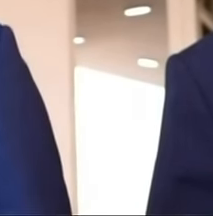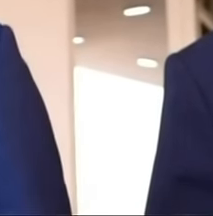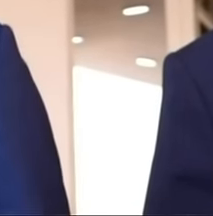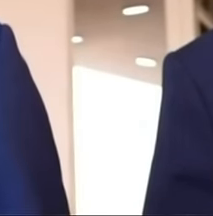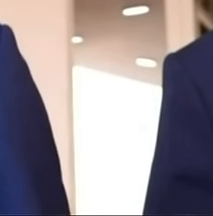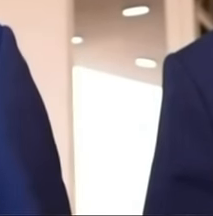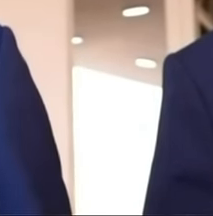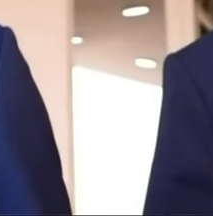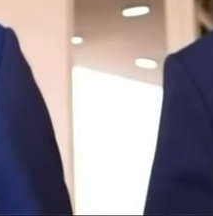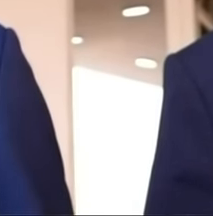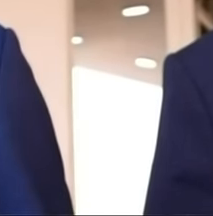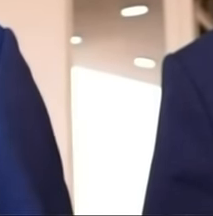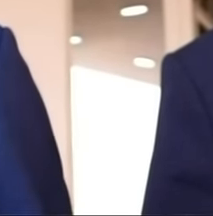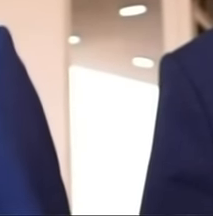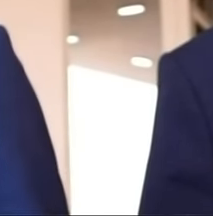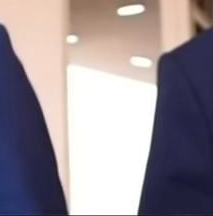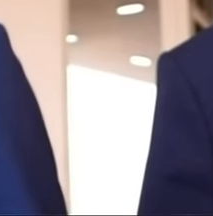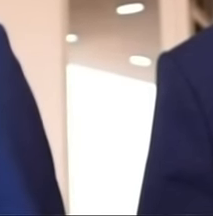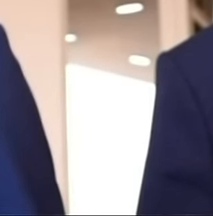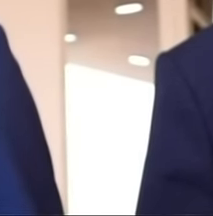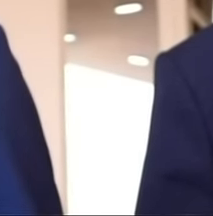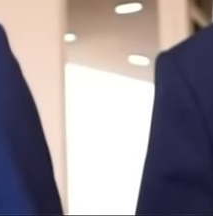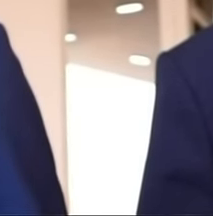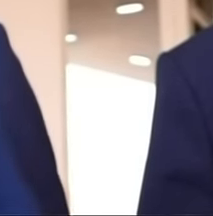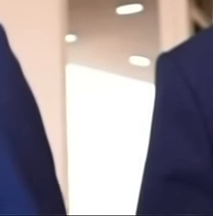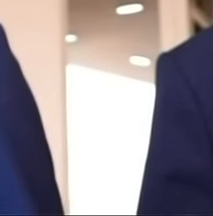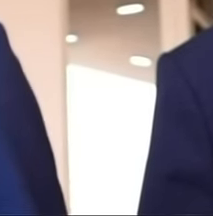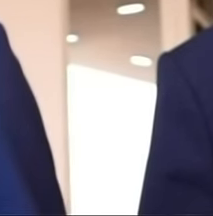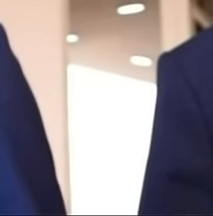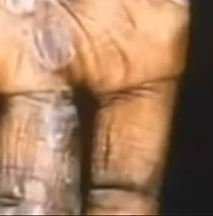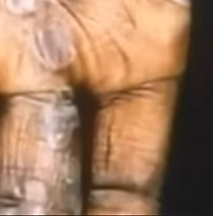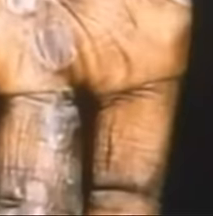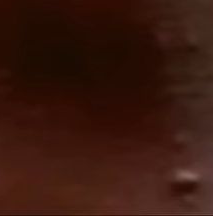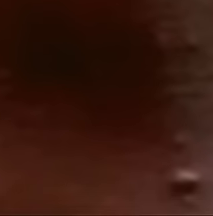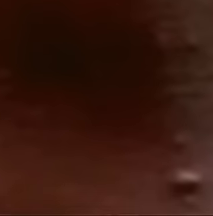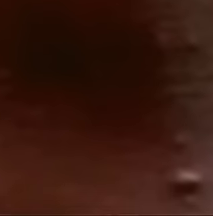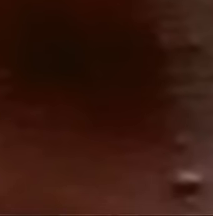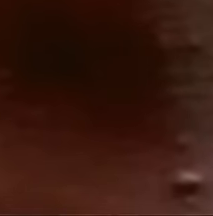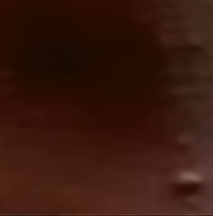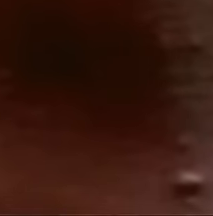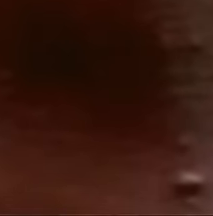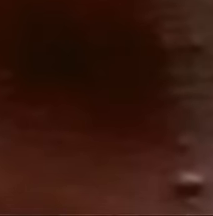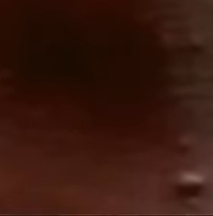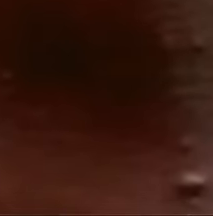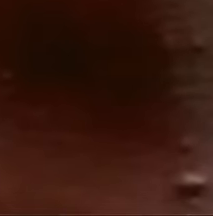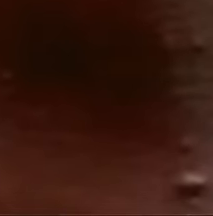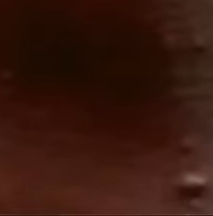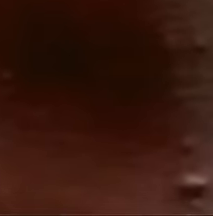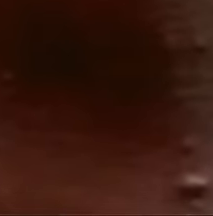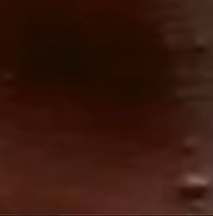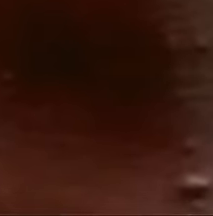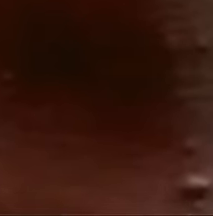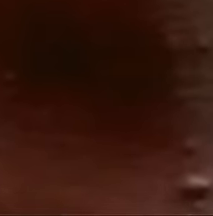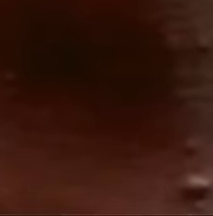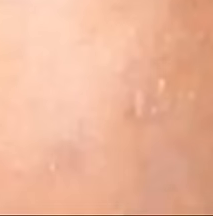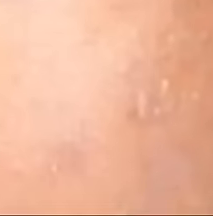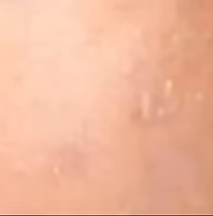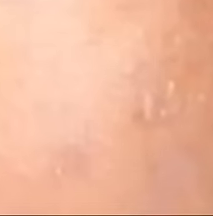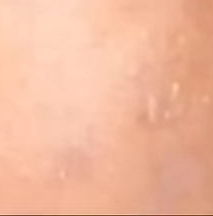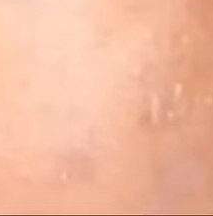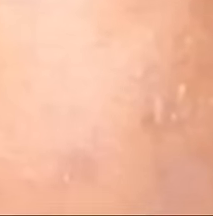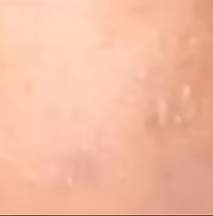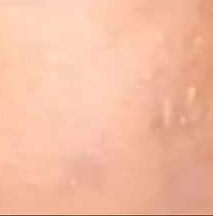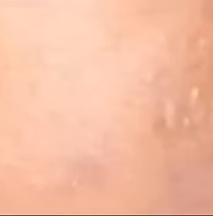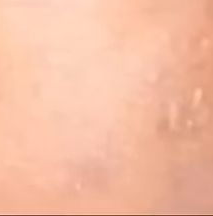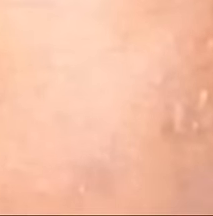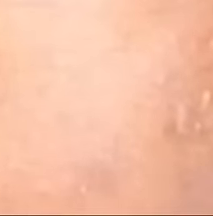sont là. Et que Africa CDC se bat avec la RDC et tous les pays africains pour arrêter cette maladie. Nous